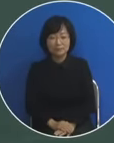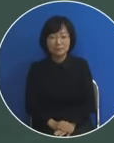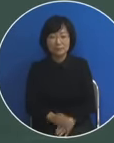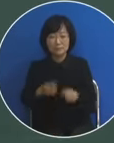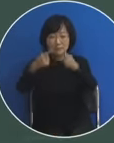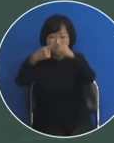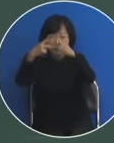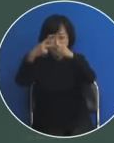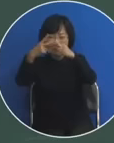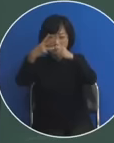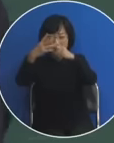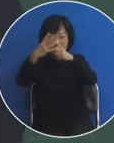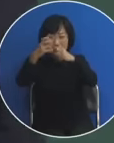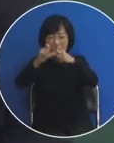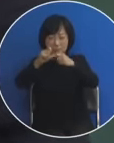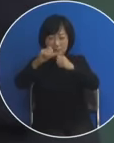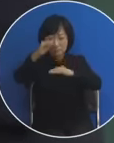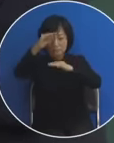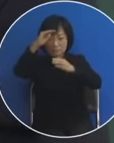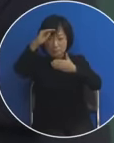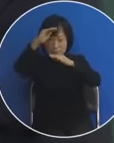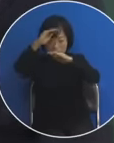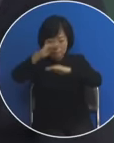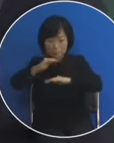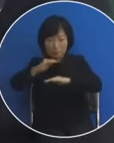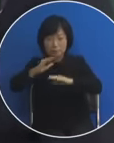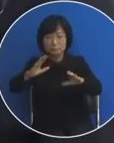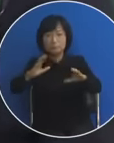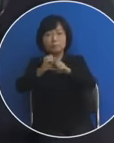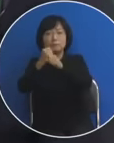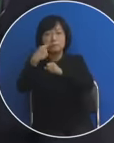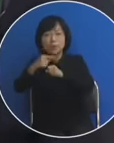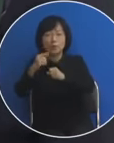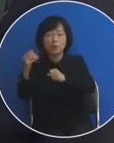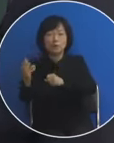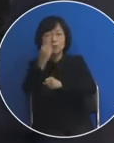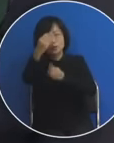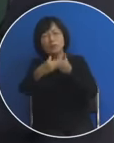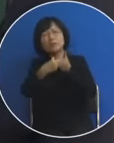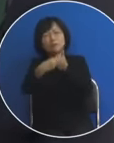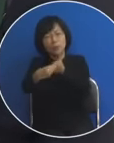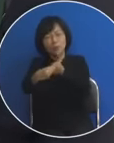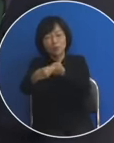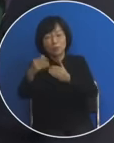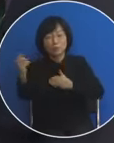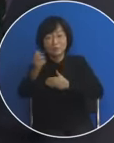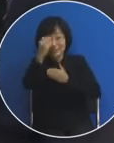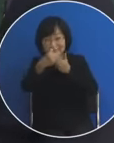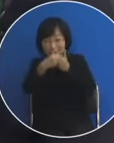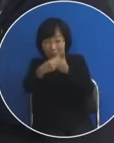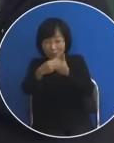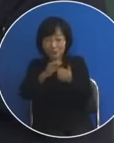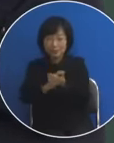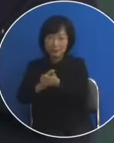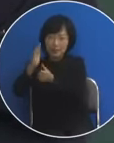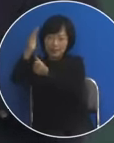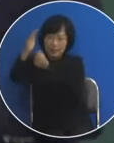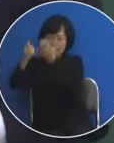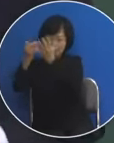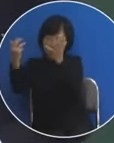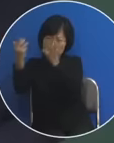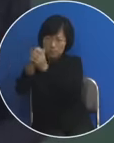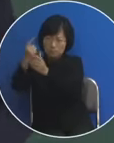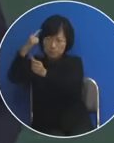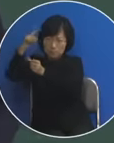겁니다. Now looking at this, we call this the guidance, the Holy Spirit. 하나님의 절대 목표 속에 있는 사람은